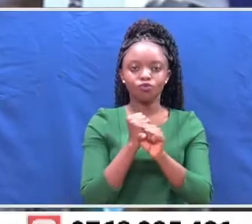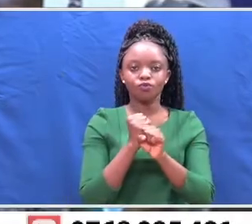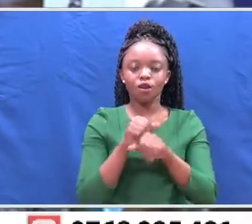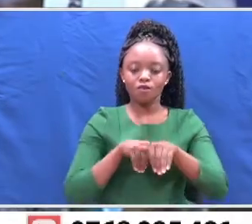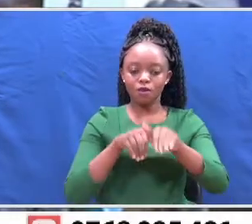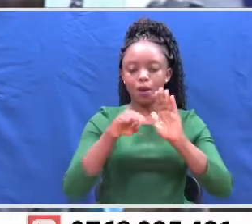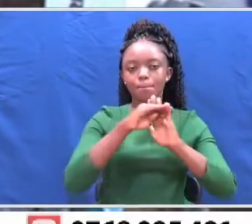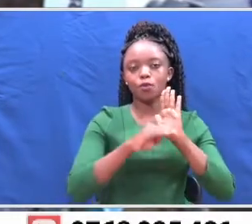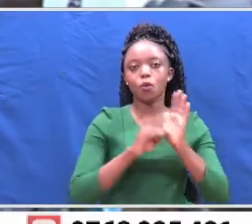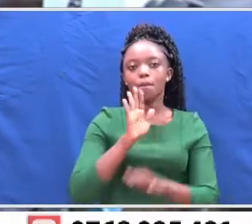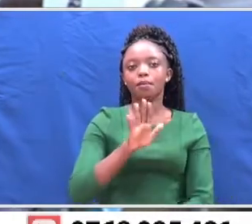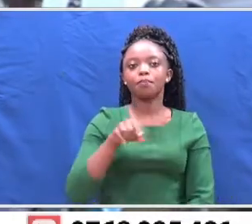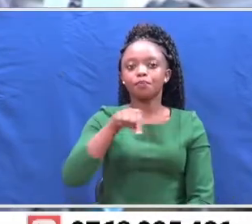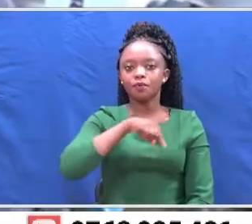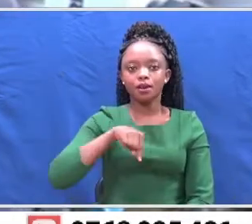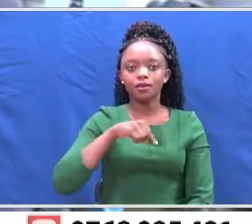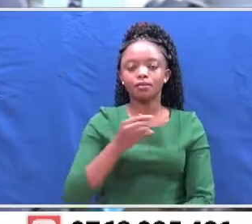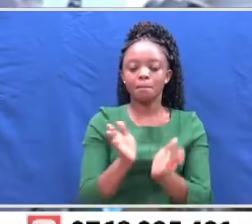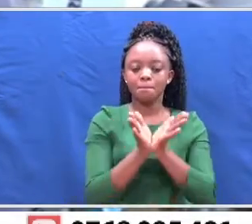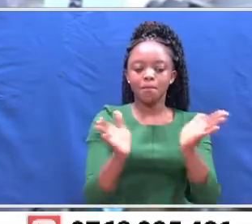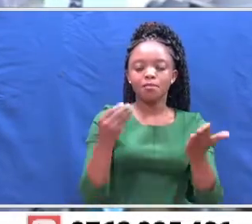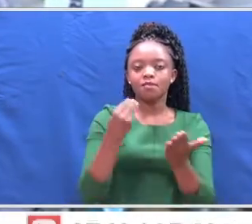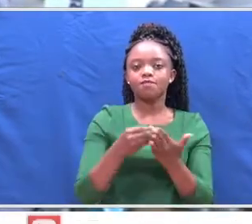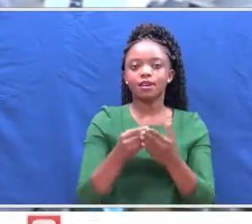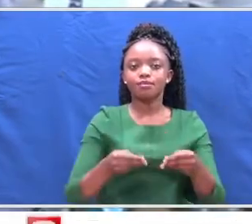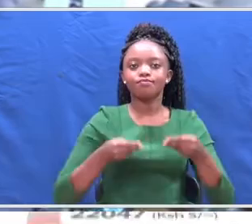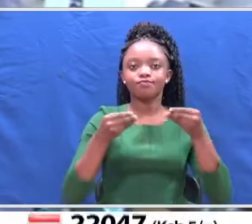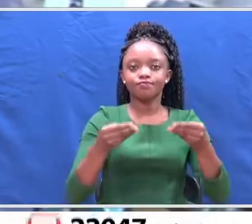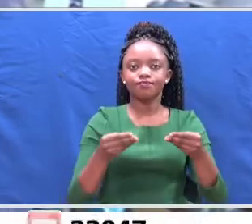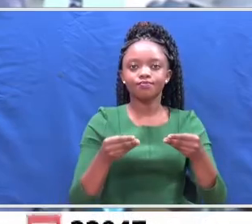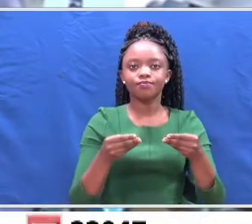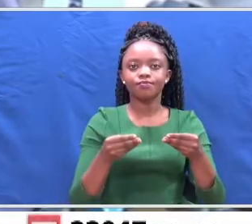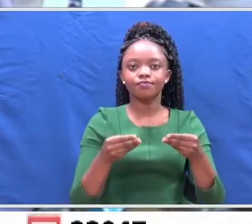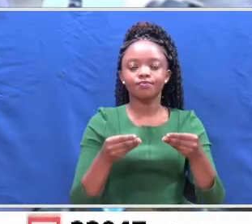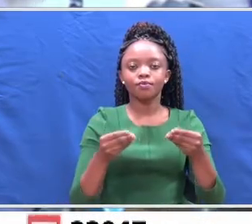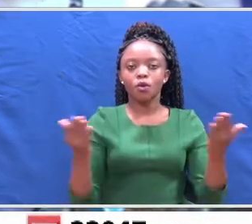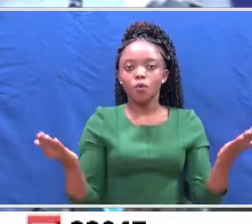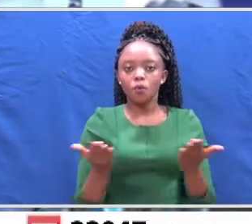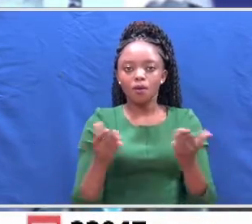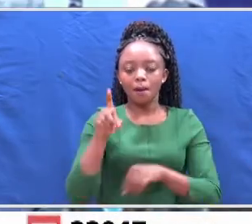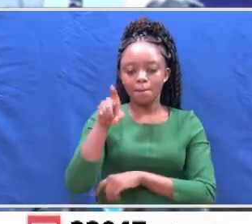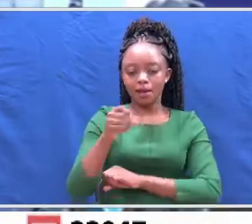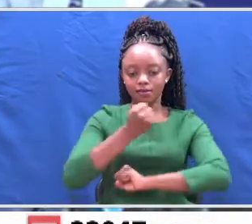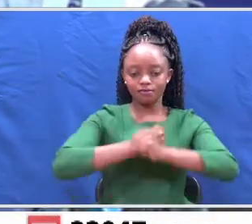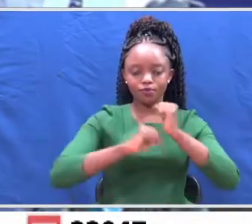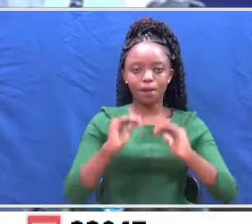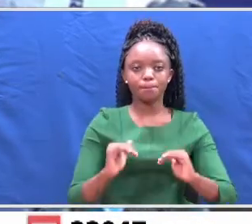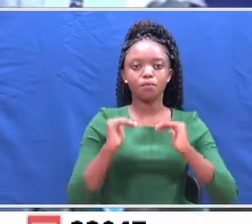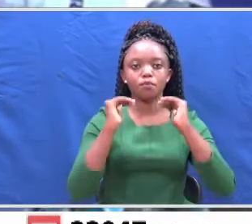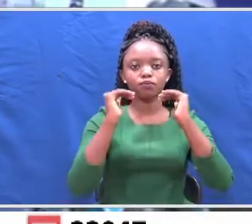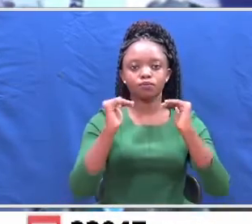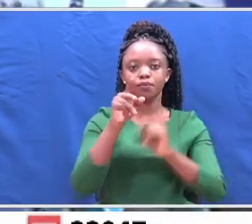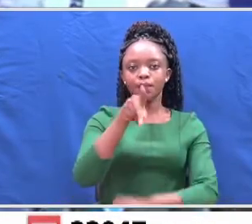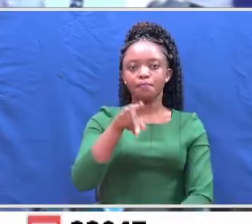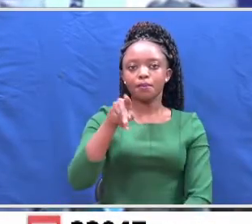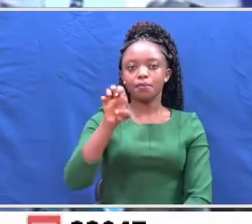yake. Na sisi tumetoa pesa za umma, tukafanya promotion na mahali ambapo tunapaswa kufanya promotion. PPEs